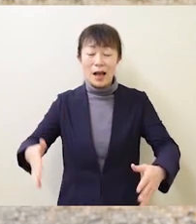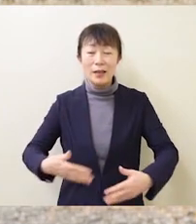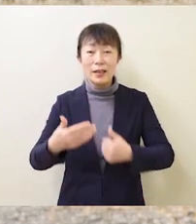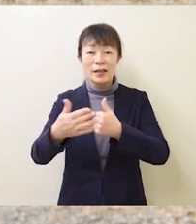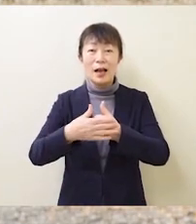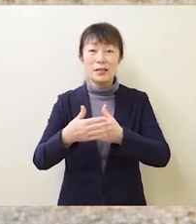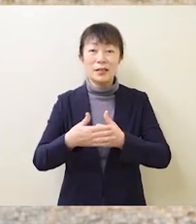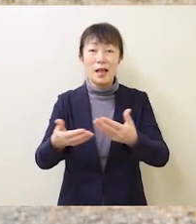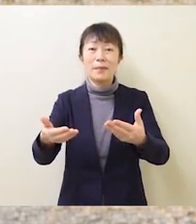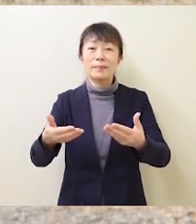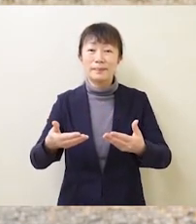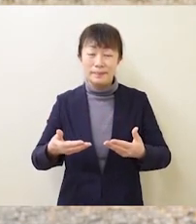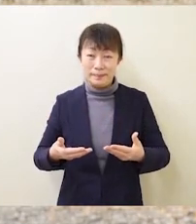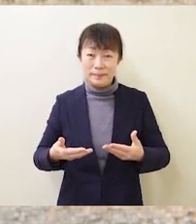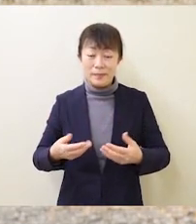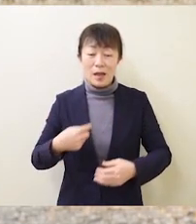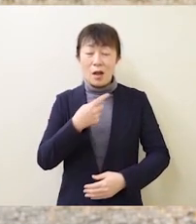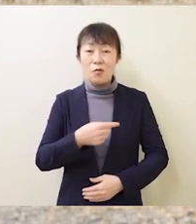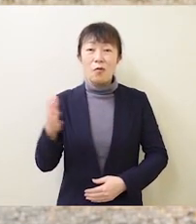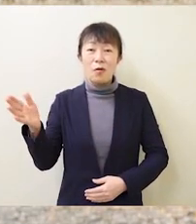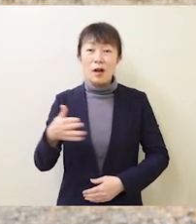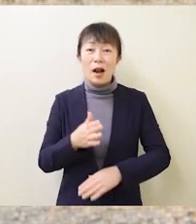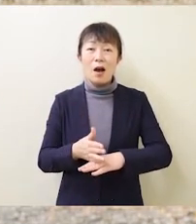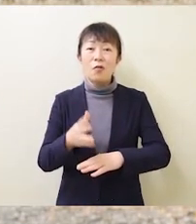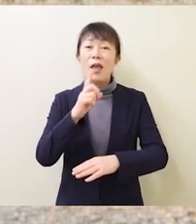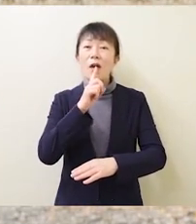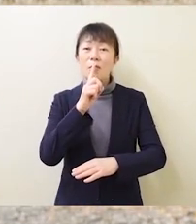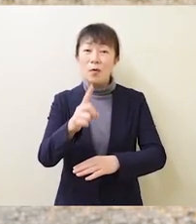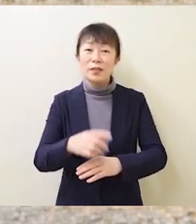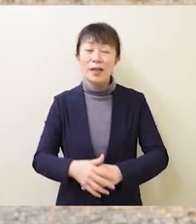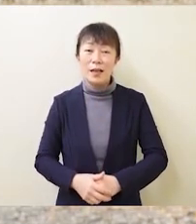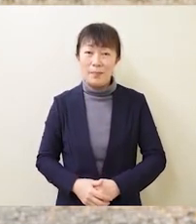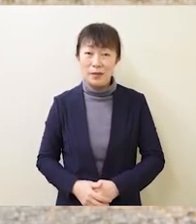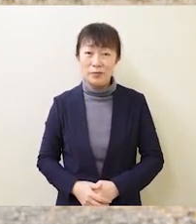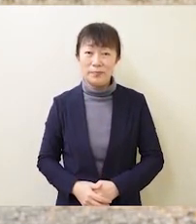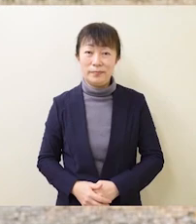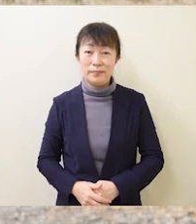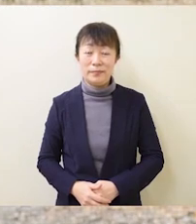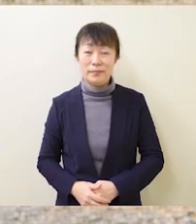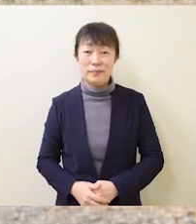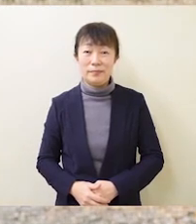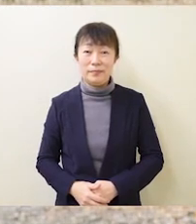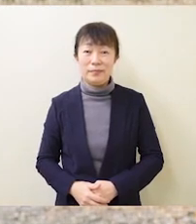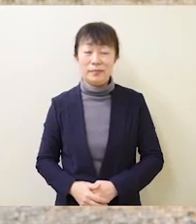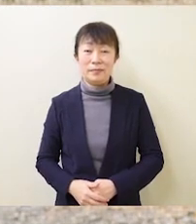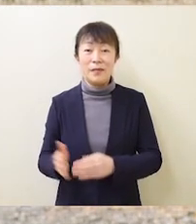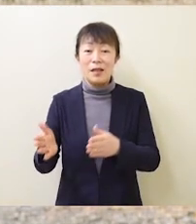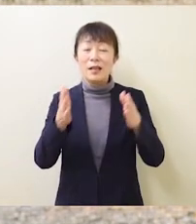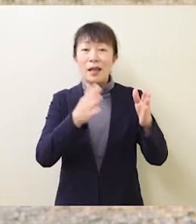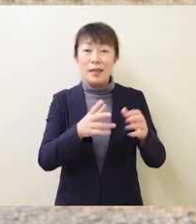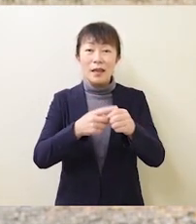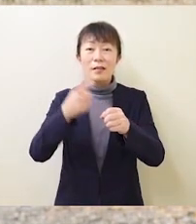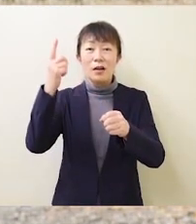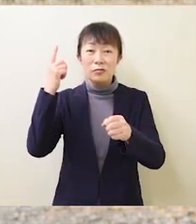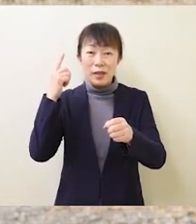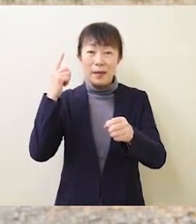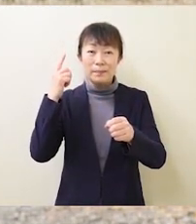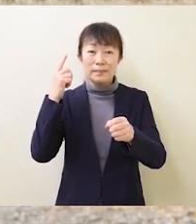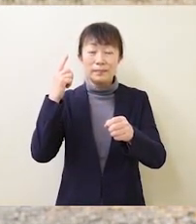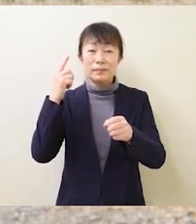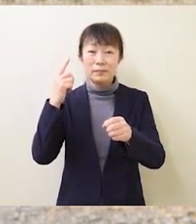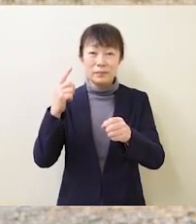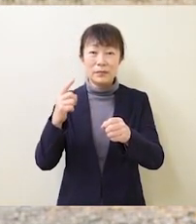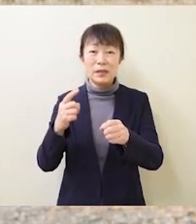ご支援を賜り、心より御礼を申し上げます。さて、昨年は何といっ